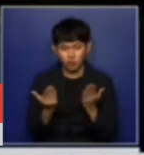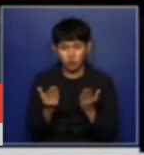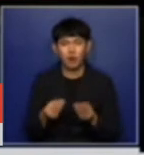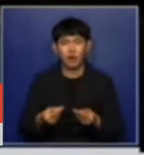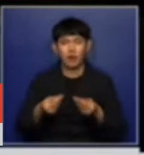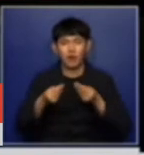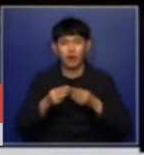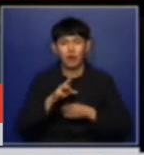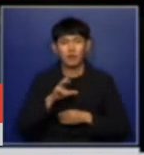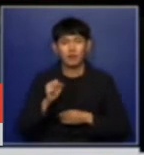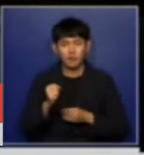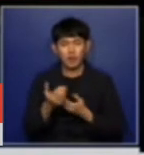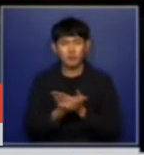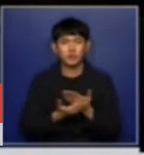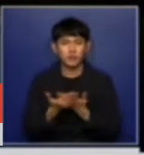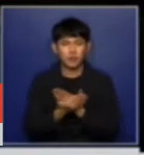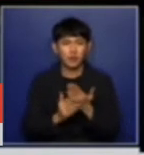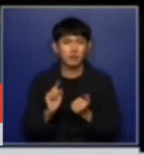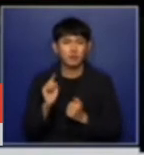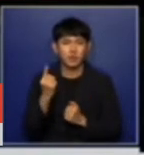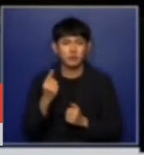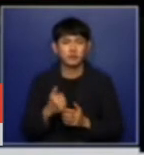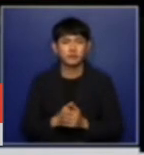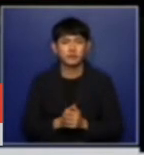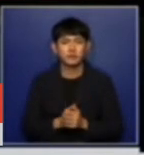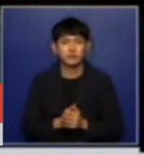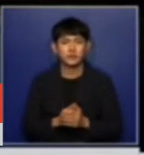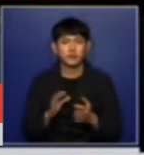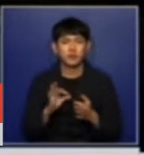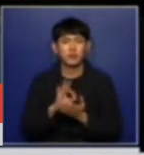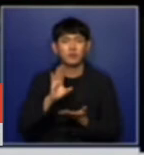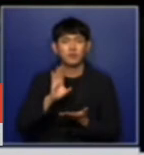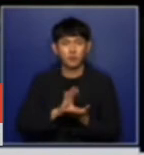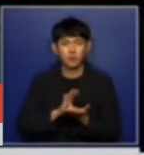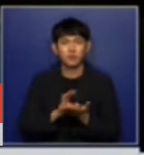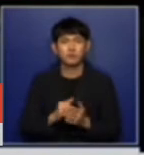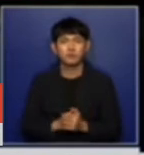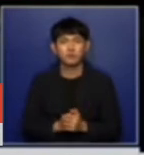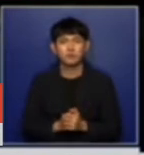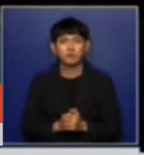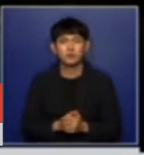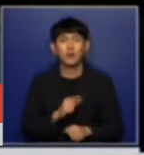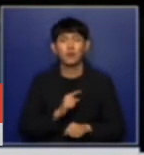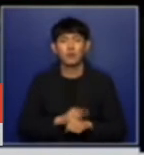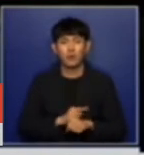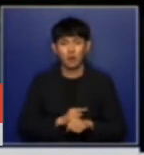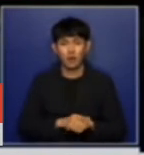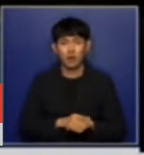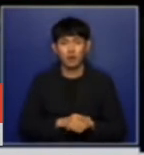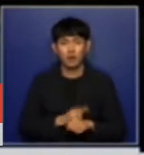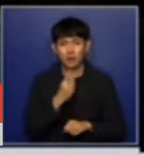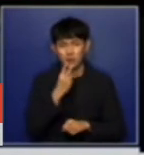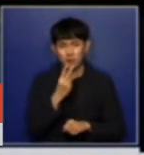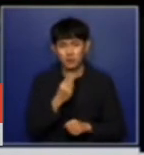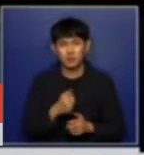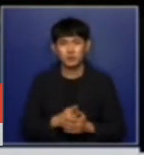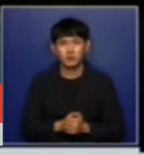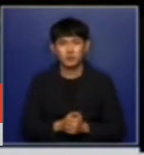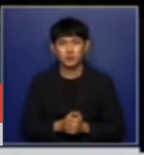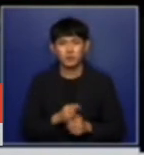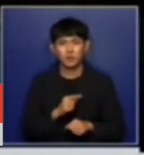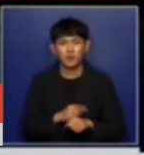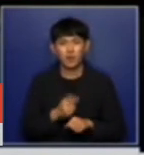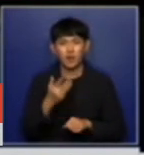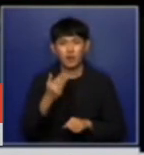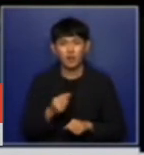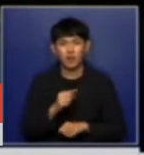ได้เห็นเป็นรายหน่วยรับงบประมาณระยะเวลาตรงนี้นะครับท่านประธานครับเหลืออยู่70